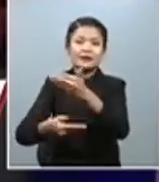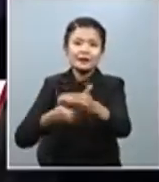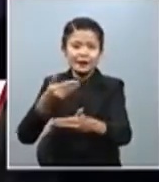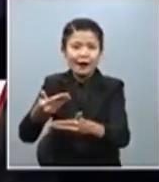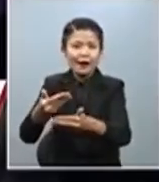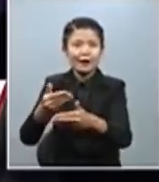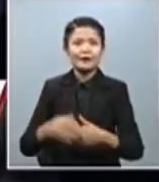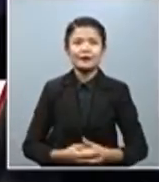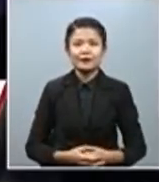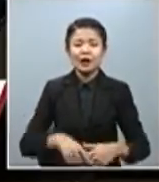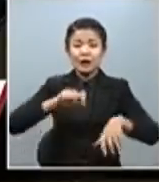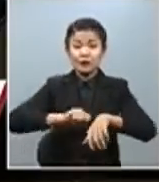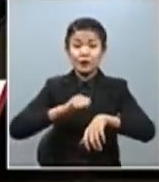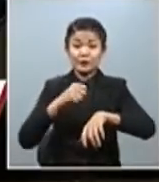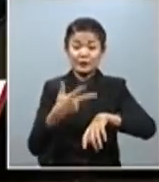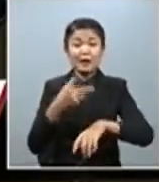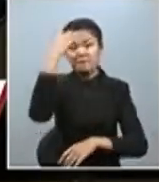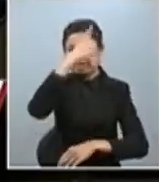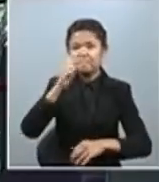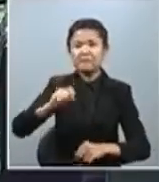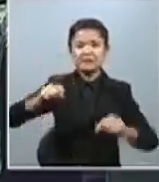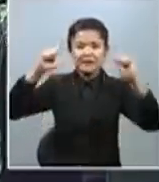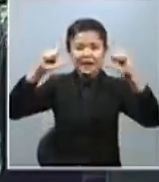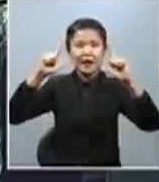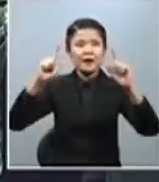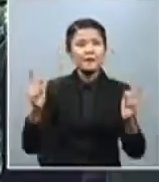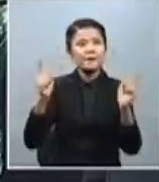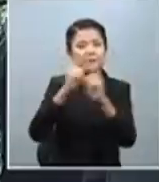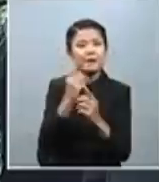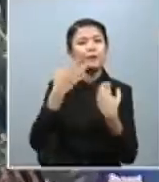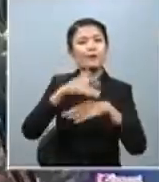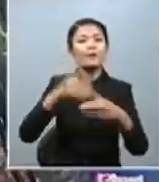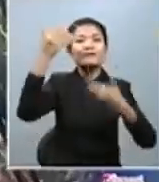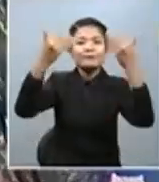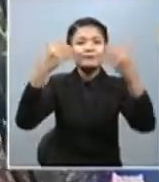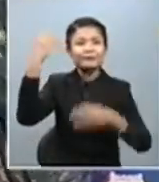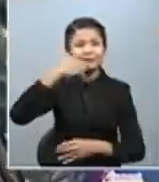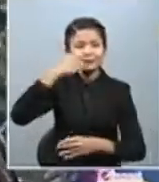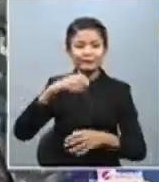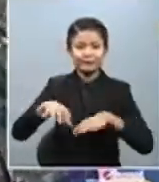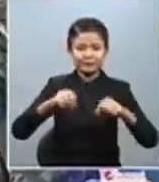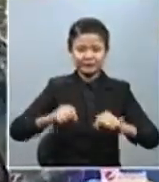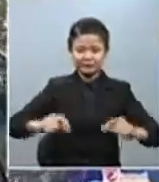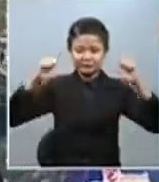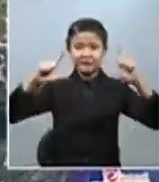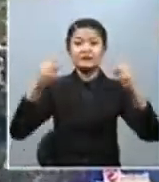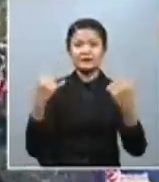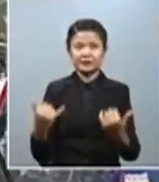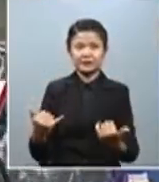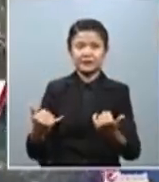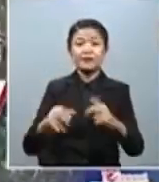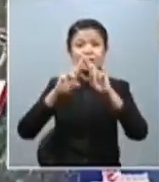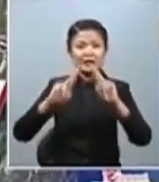กับบูธช่อง3ที่ทัพดาราดังจะสลับสับเปลี่ยนแวะเวียนไปร่วมงาน ยิ่งใหญ่ในครั้งนี้พูดตรงๆก่อนเลยนะครับร้านค้